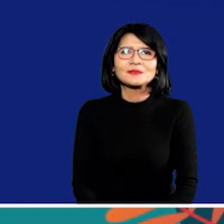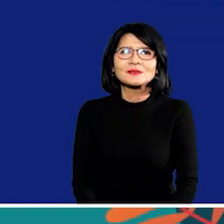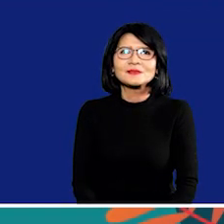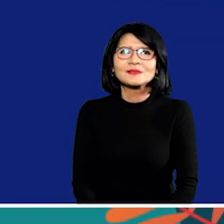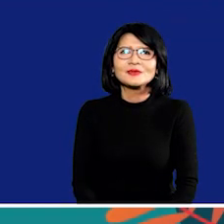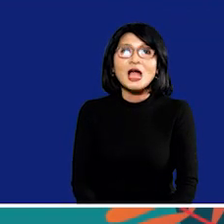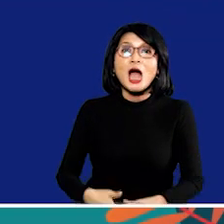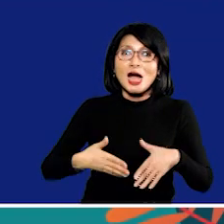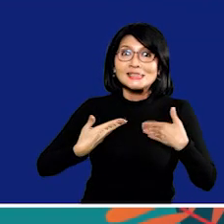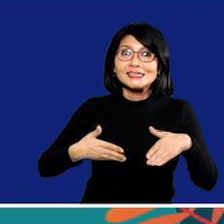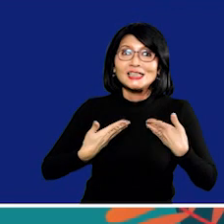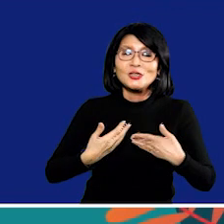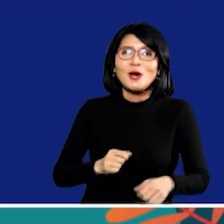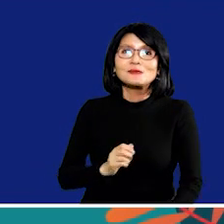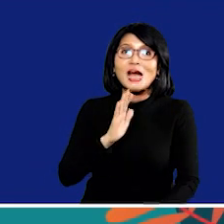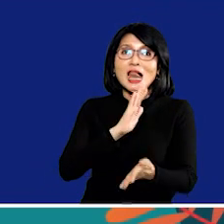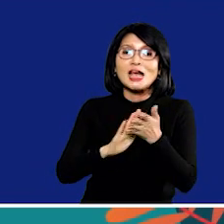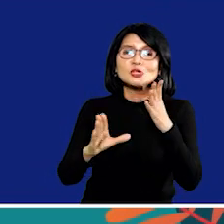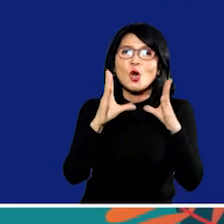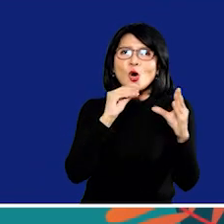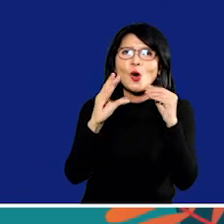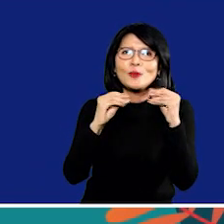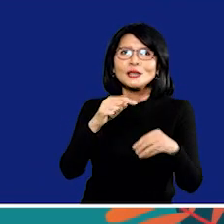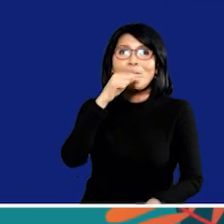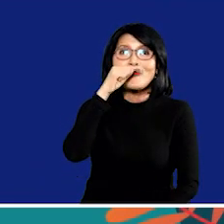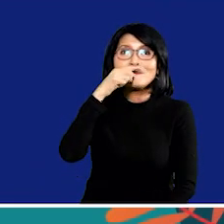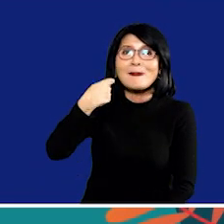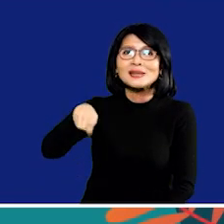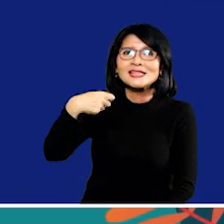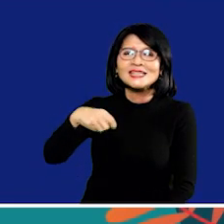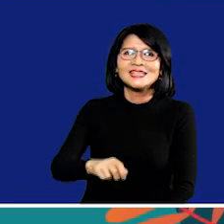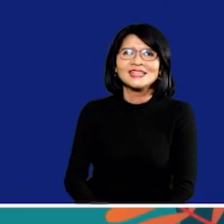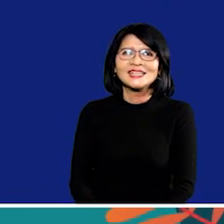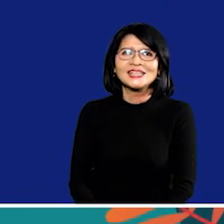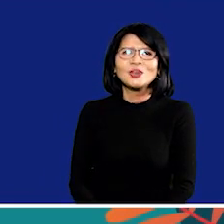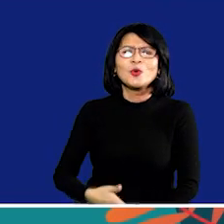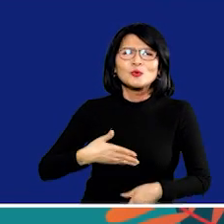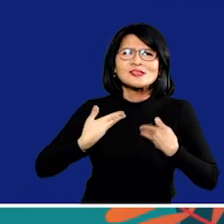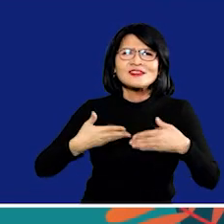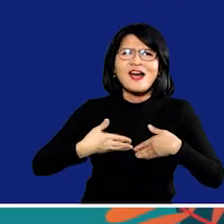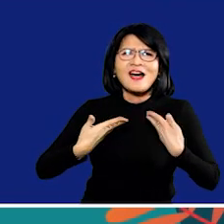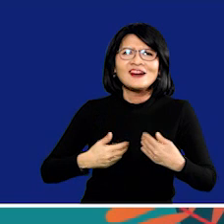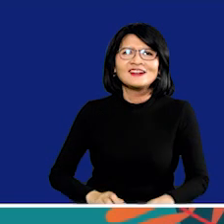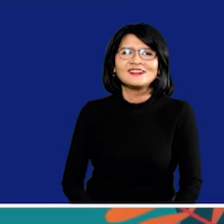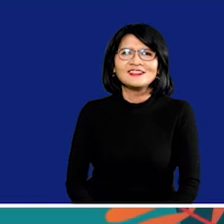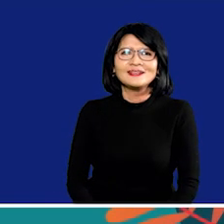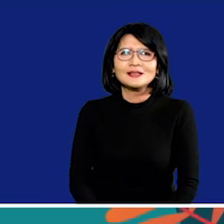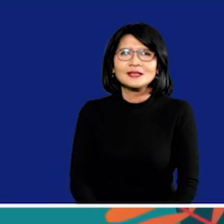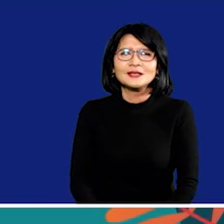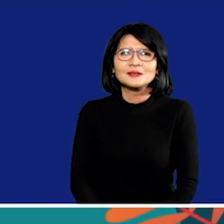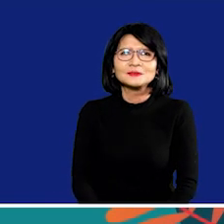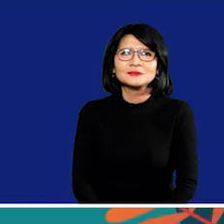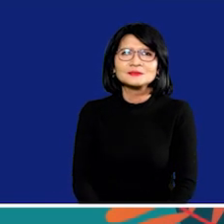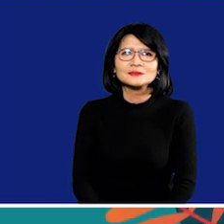Makasih, Sampir. Tapi senang banget dong bisa langsung ngobrol dengan Pak Menteri. Selvin. Iya, Pak.